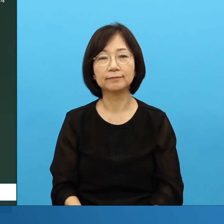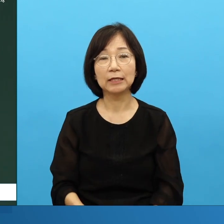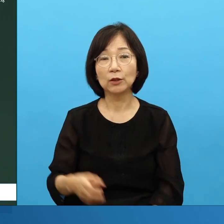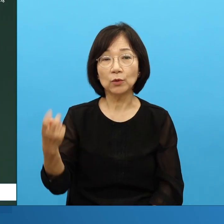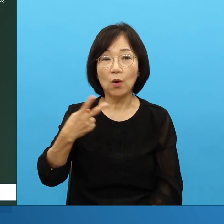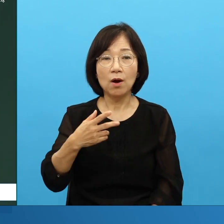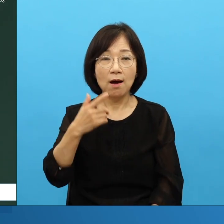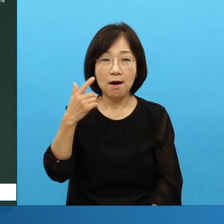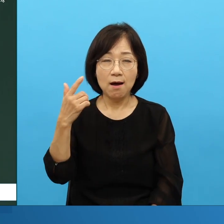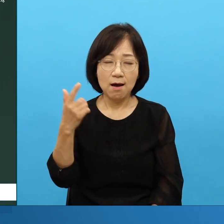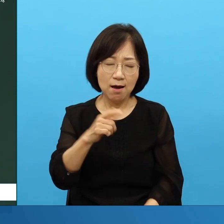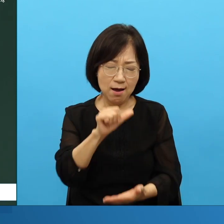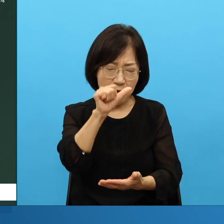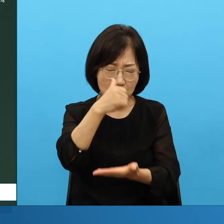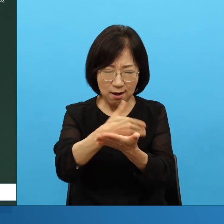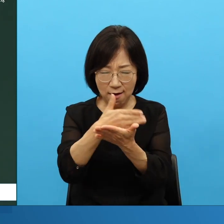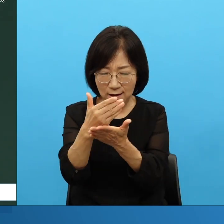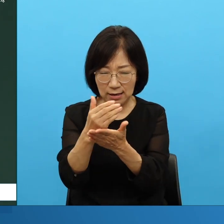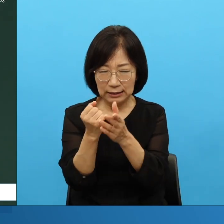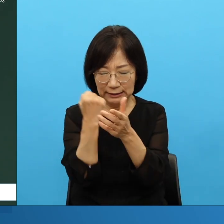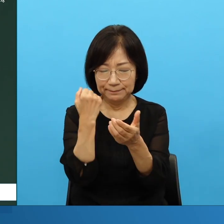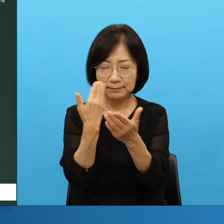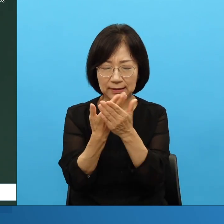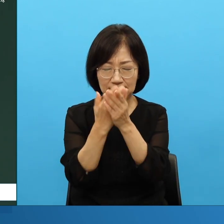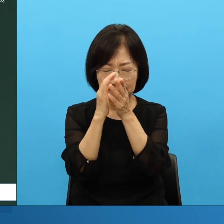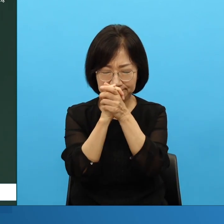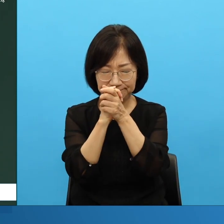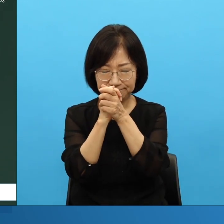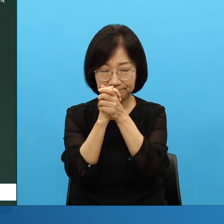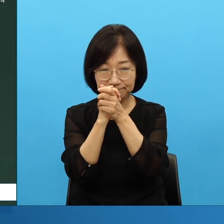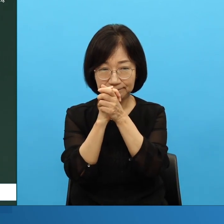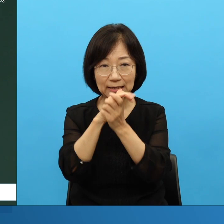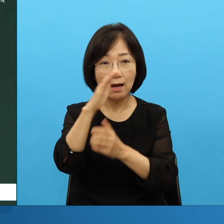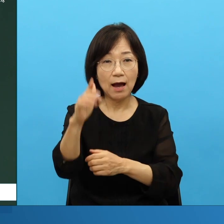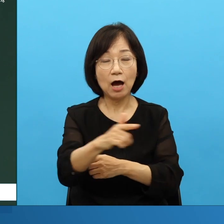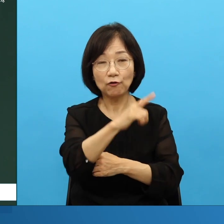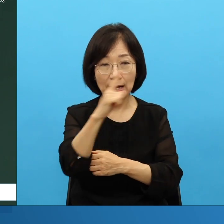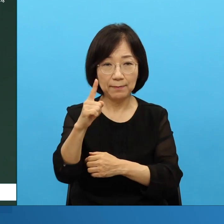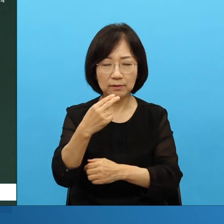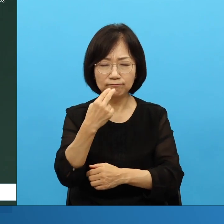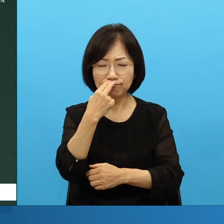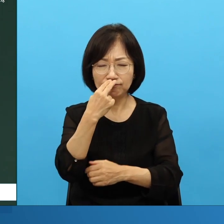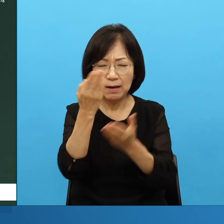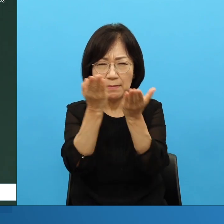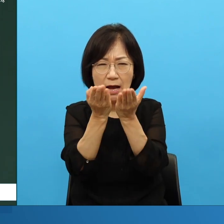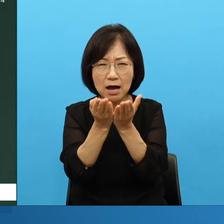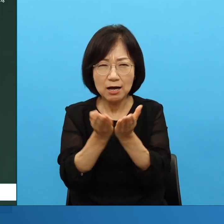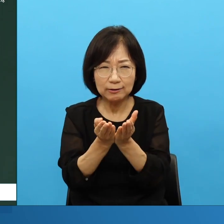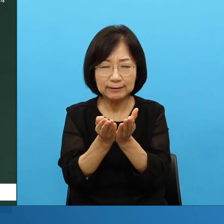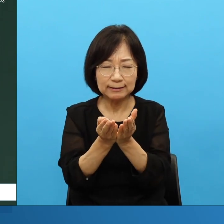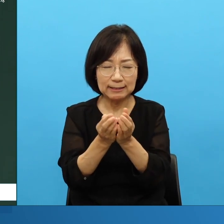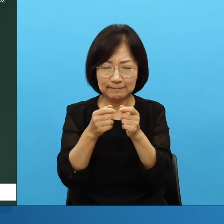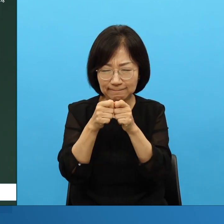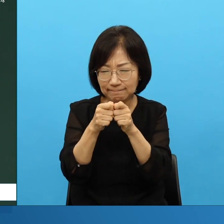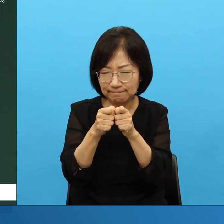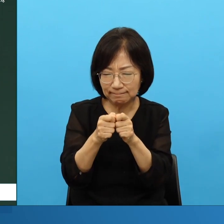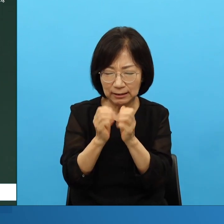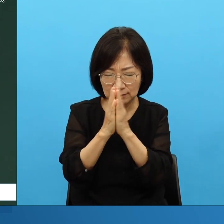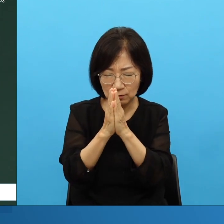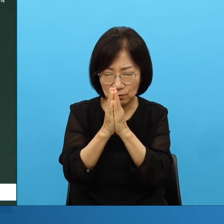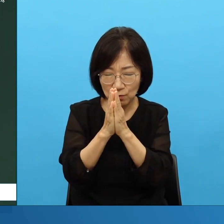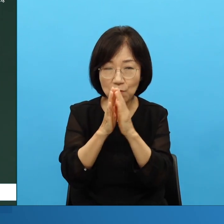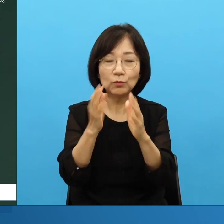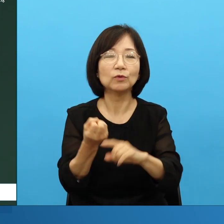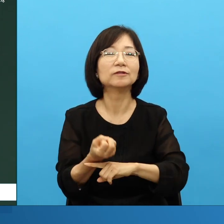하루에 한 번은 세밀하게 깊이 들어가 풀어서 기도해야 돼요. 호흡에 맞추어서 이 부분을 전달하는 겁니다.